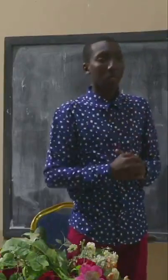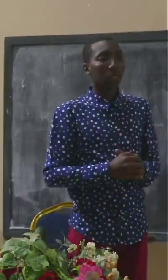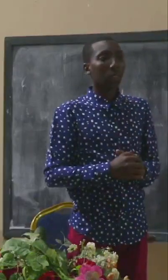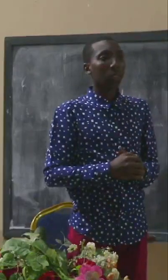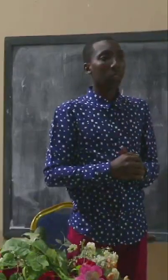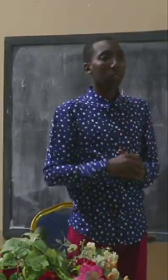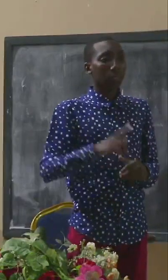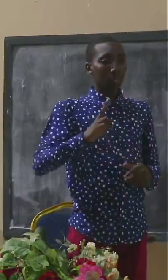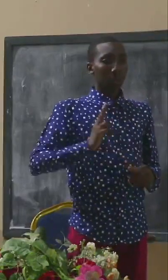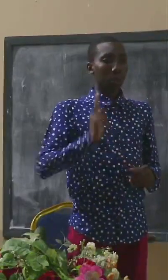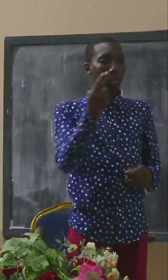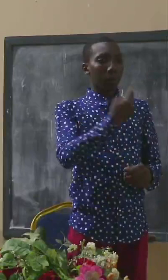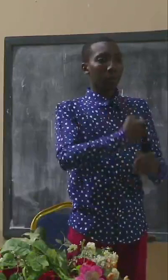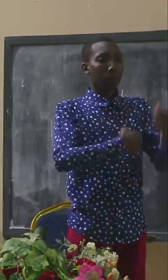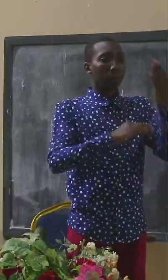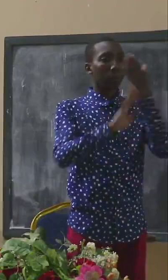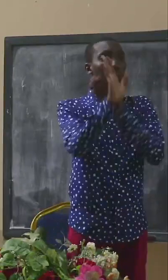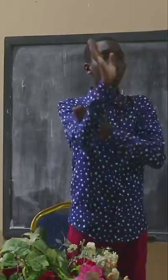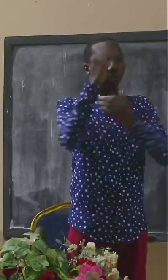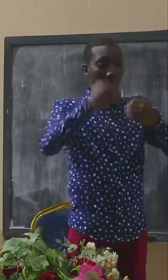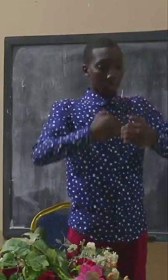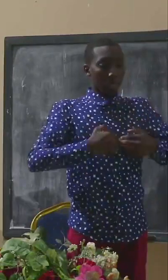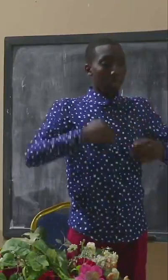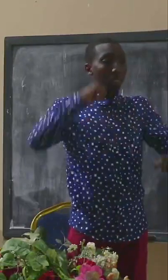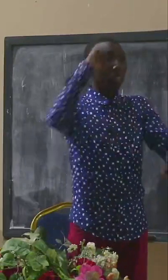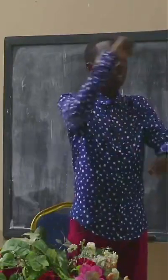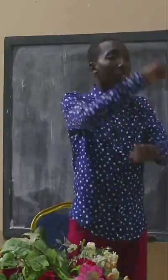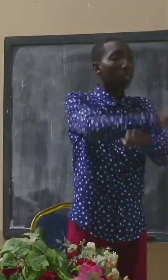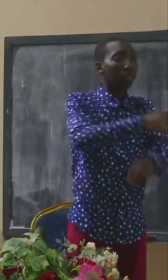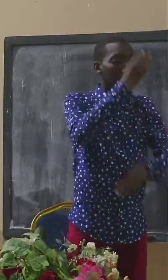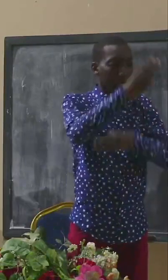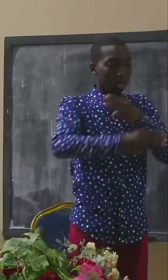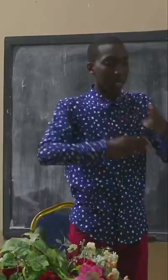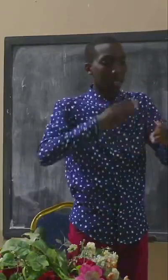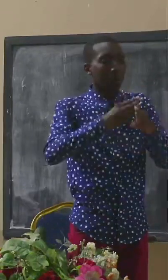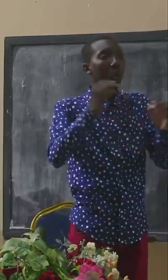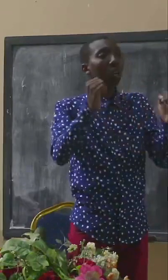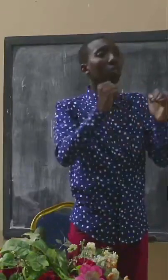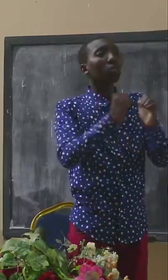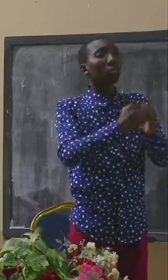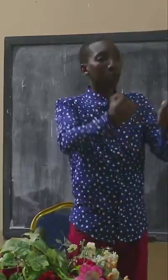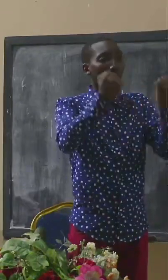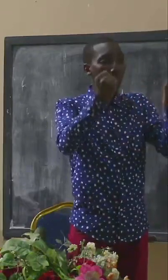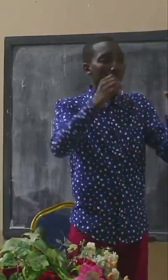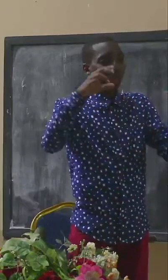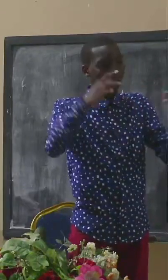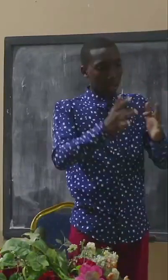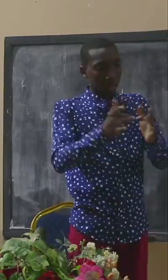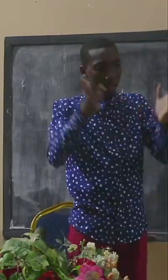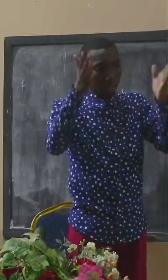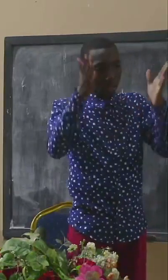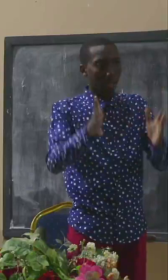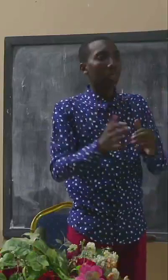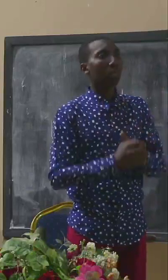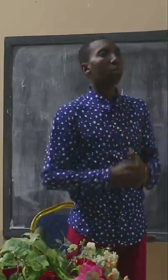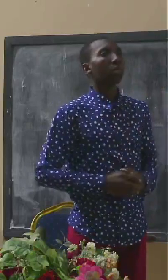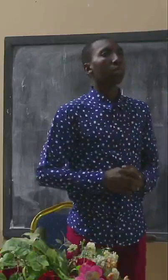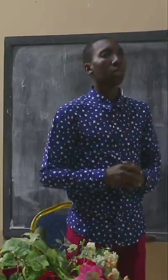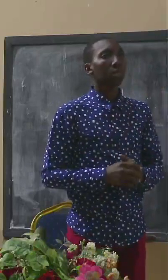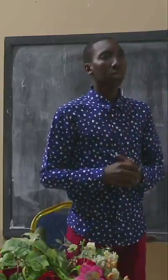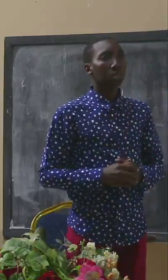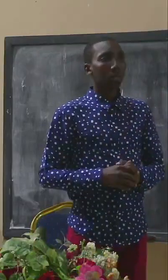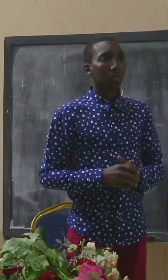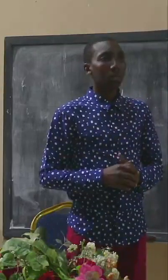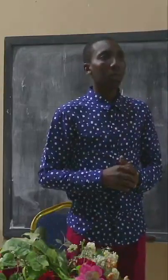Mungu wetu alishinda dunia na nguvu yote. Que notre Dieu a vaincu le monde et toute la puissance